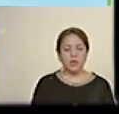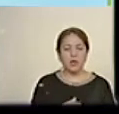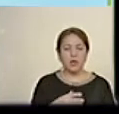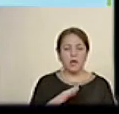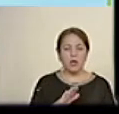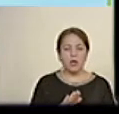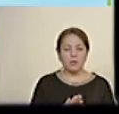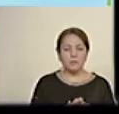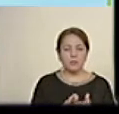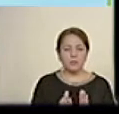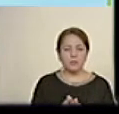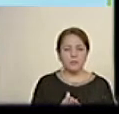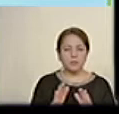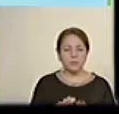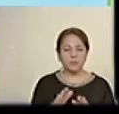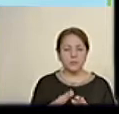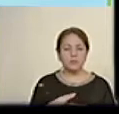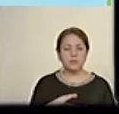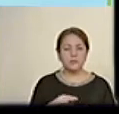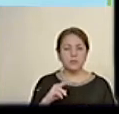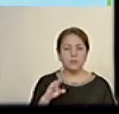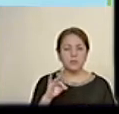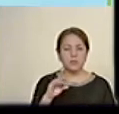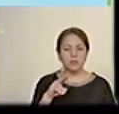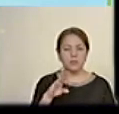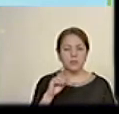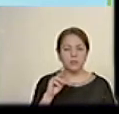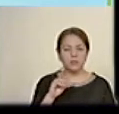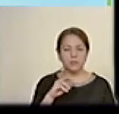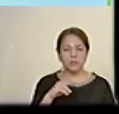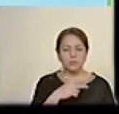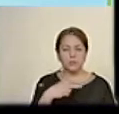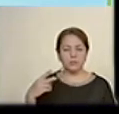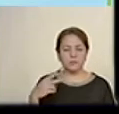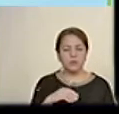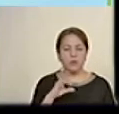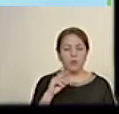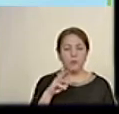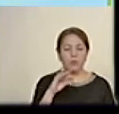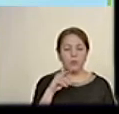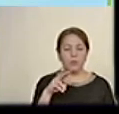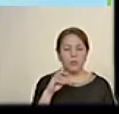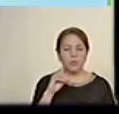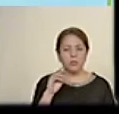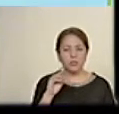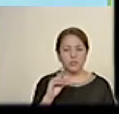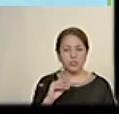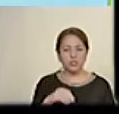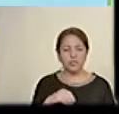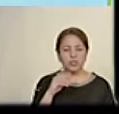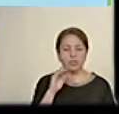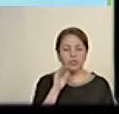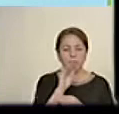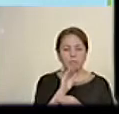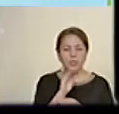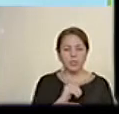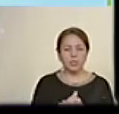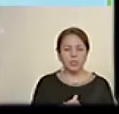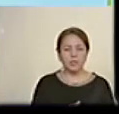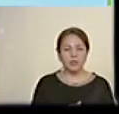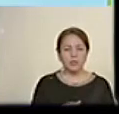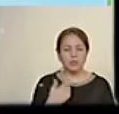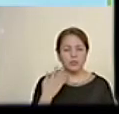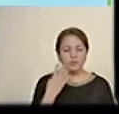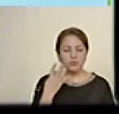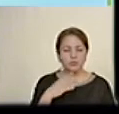обстоятельства места, приложение, сказуемое, подлежащее, дополнение. И